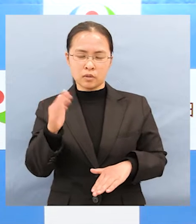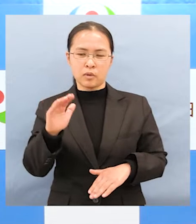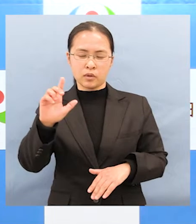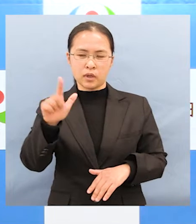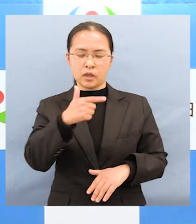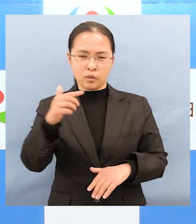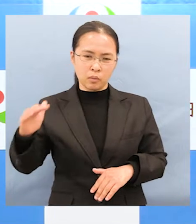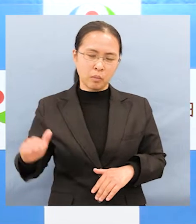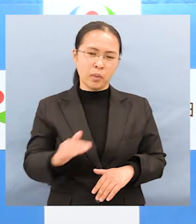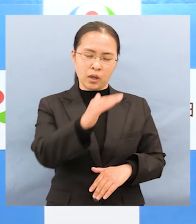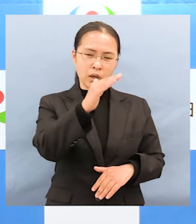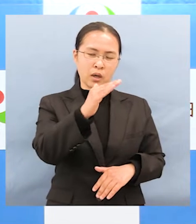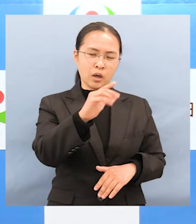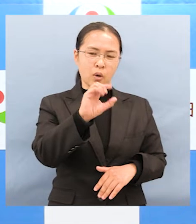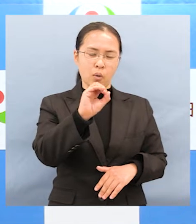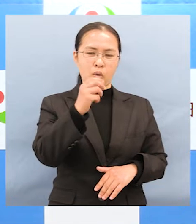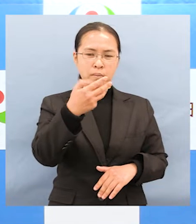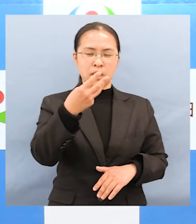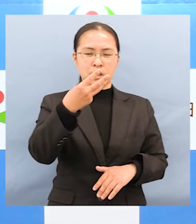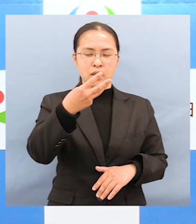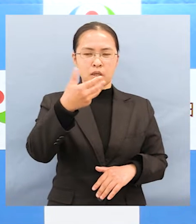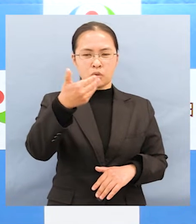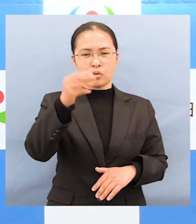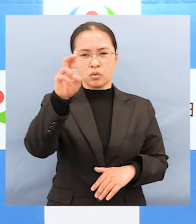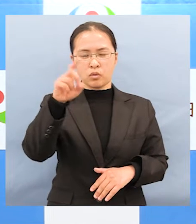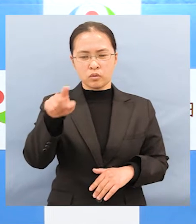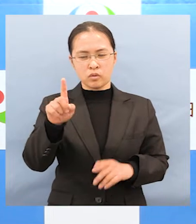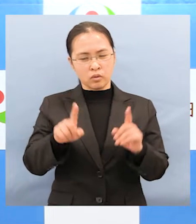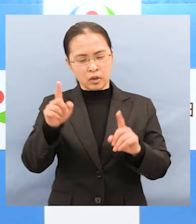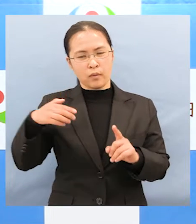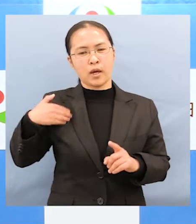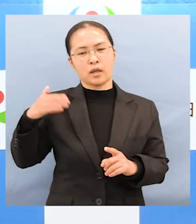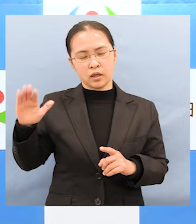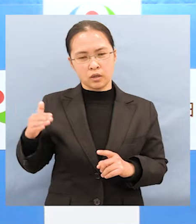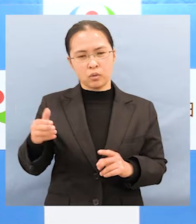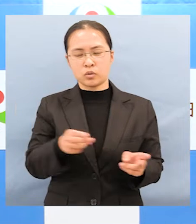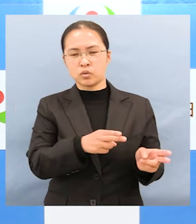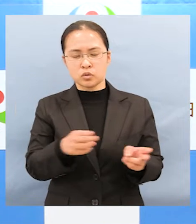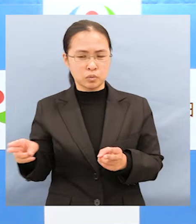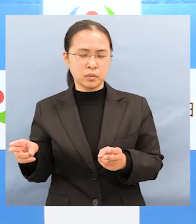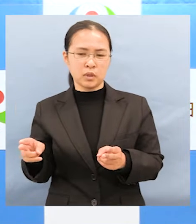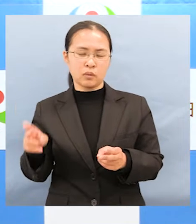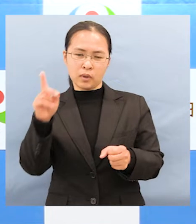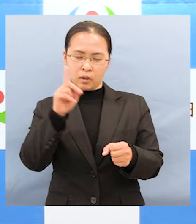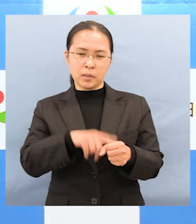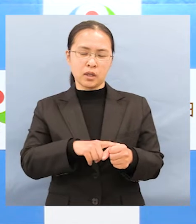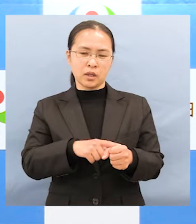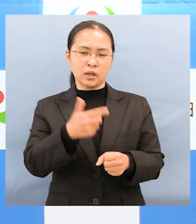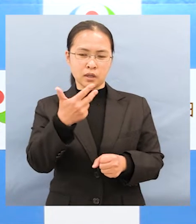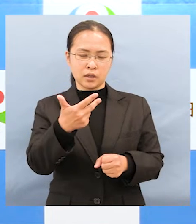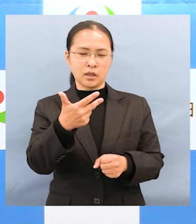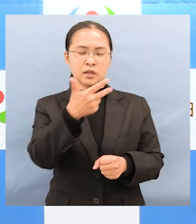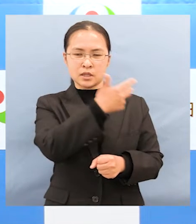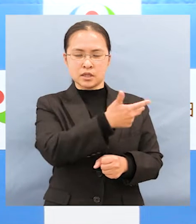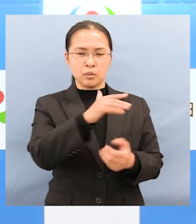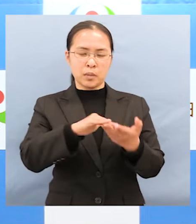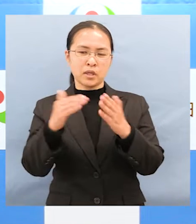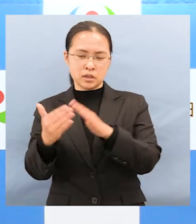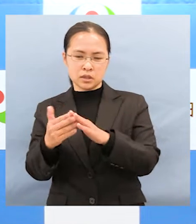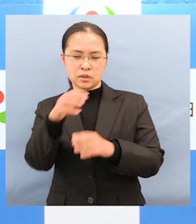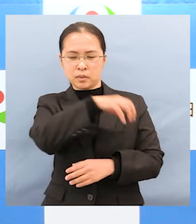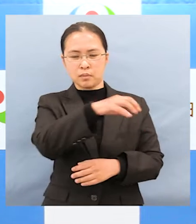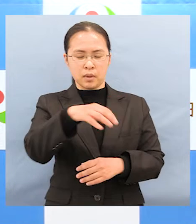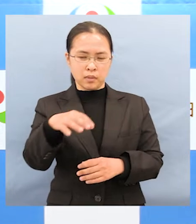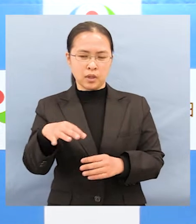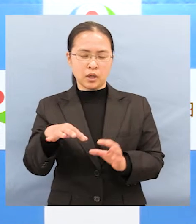ロン株がどうなるかわからないにしても第6波に向けての準備をということで、七市町連携しながら